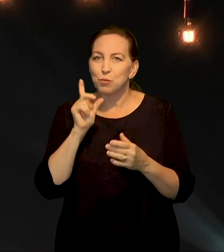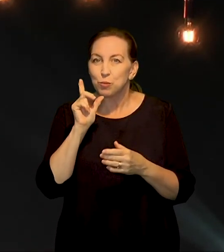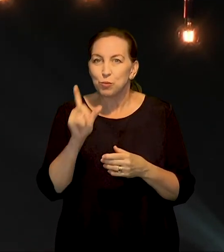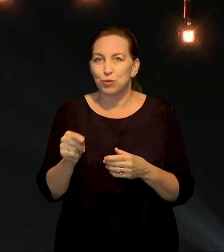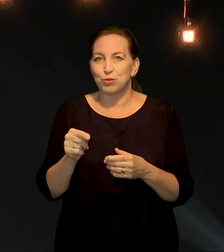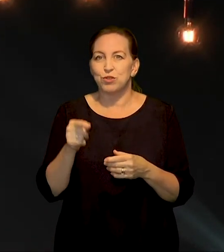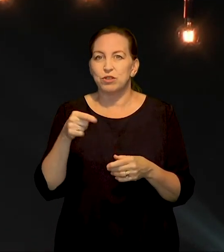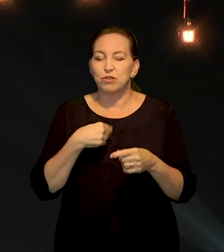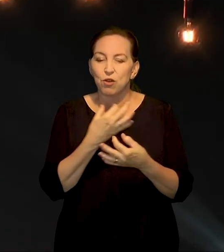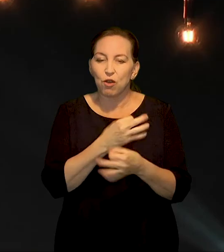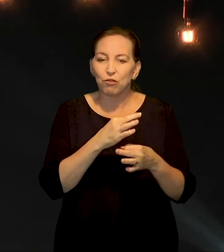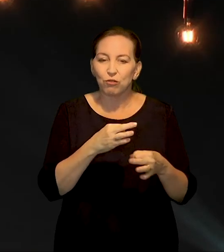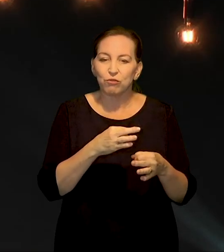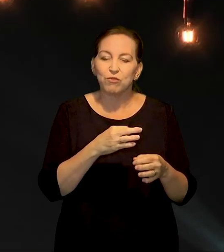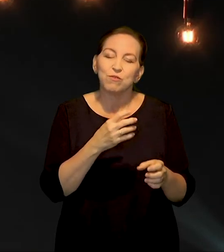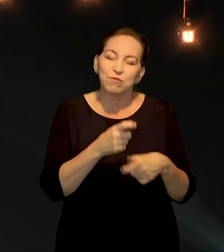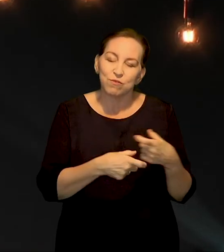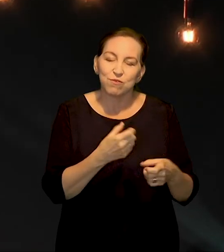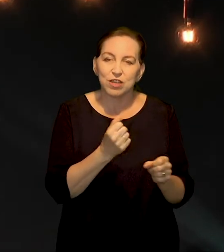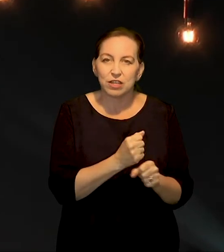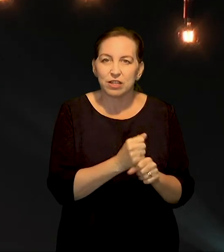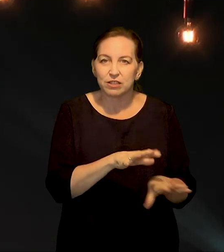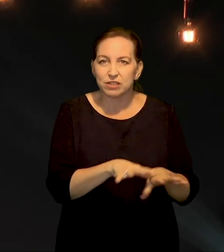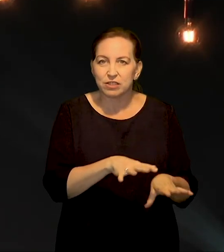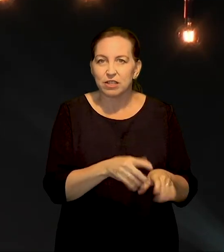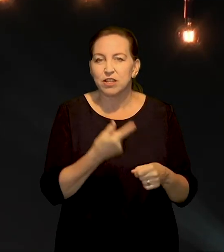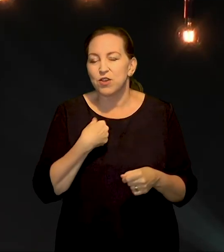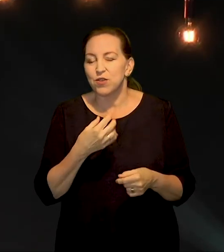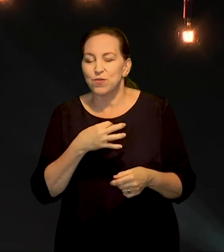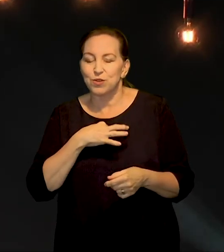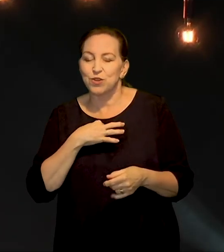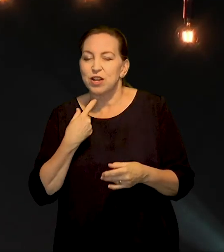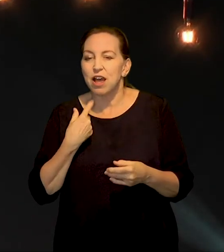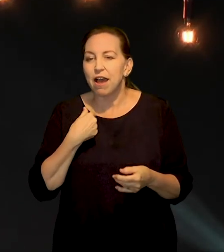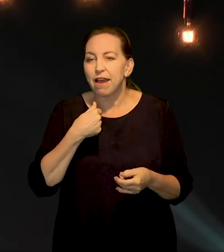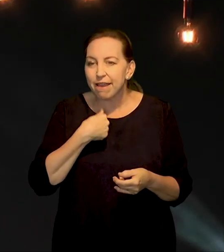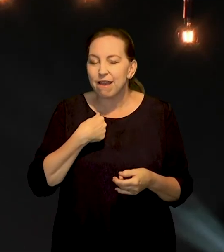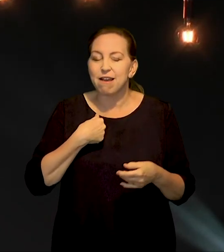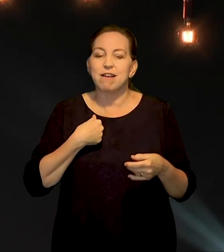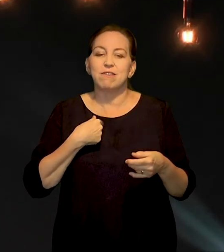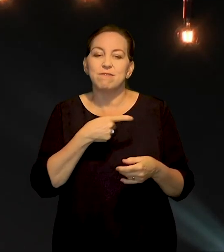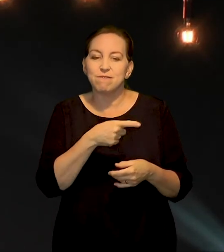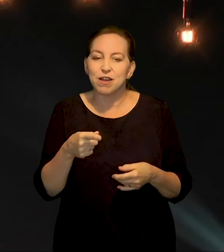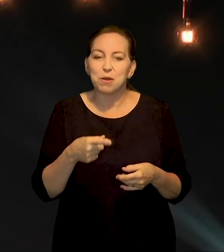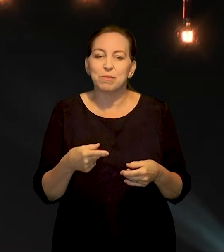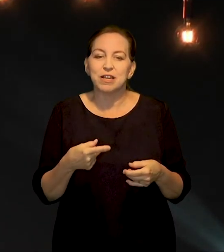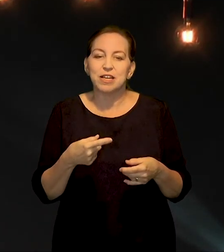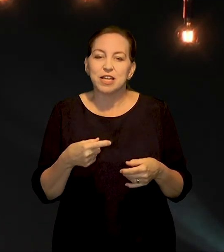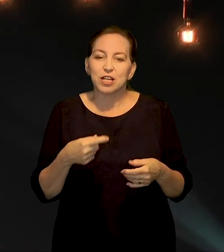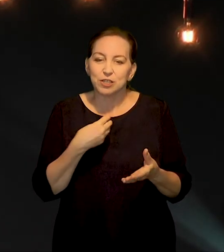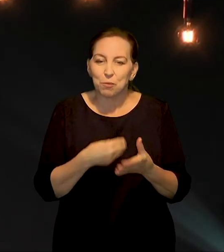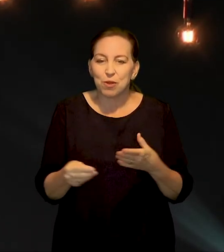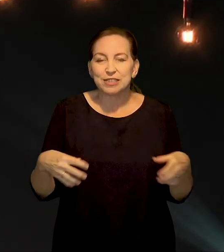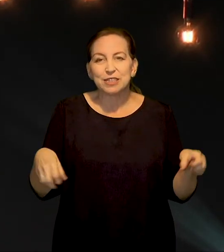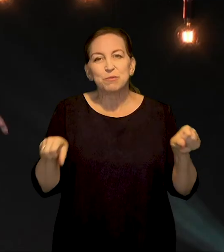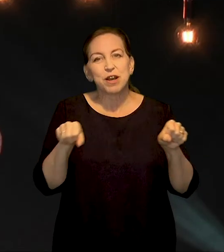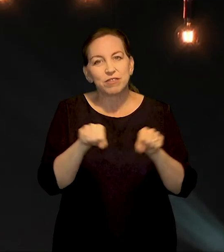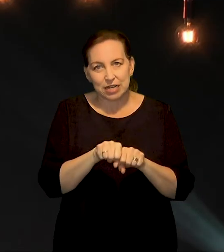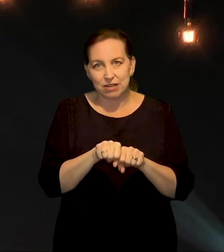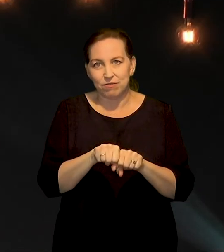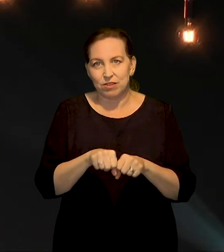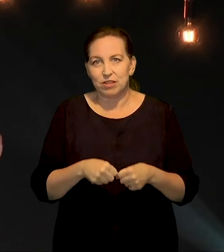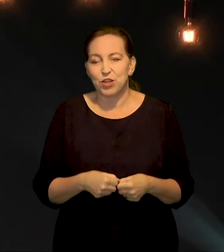jest kazanie, które będziemy pewnie trawić jeszcze jakiś czas. Tato, przychodzimy przed Twój święty tron i widzisz każde serce, każdą